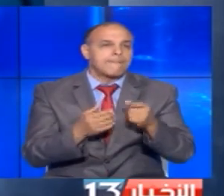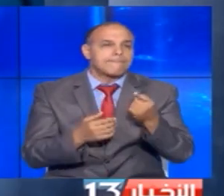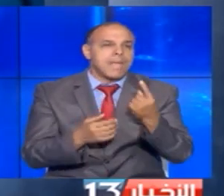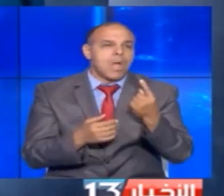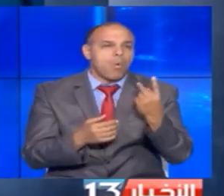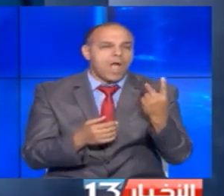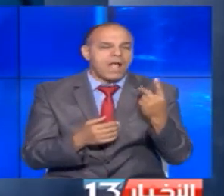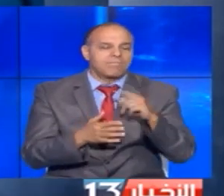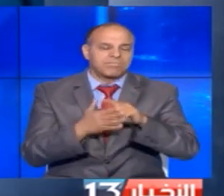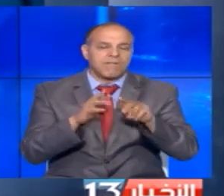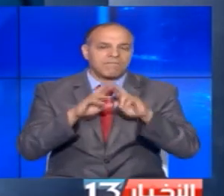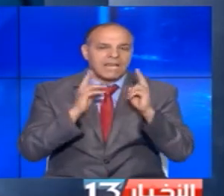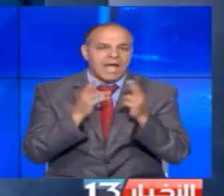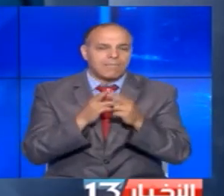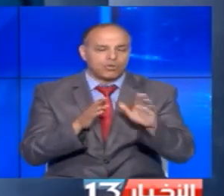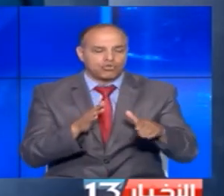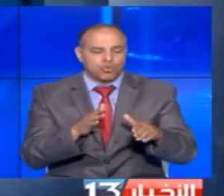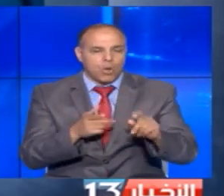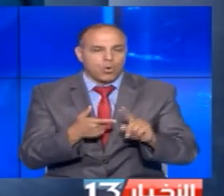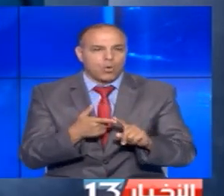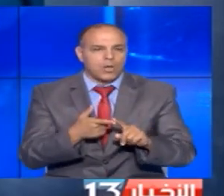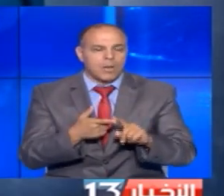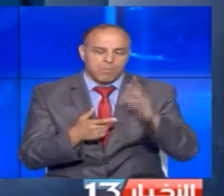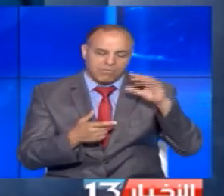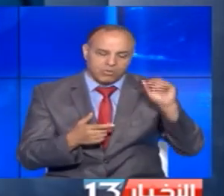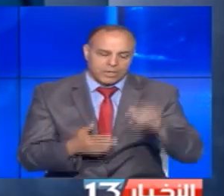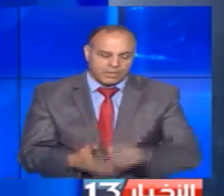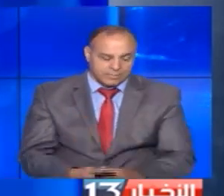التصنيف العالمي للاعبي التنس المحترفين